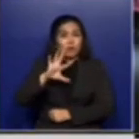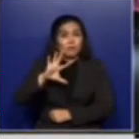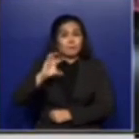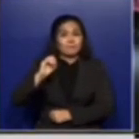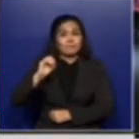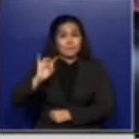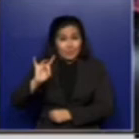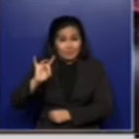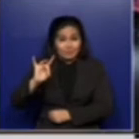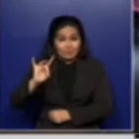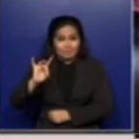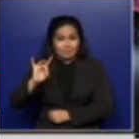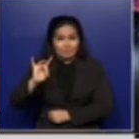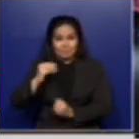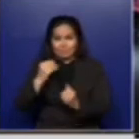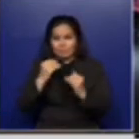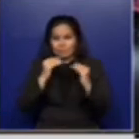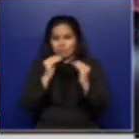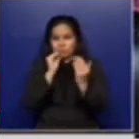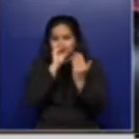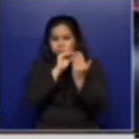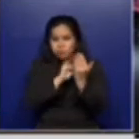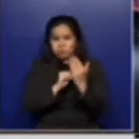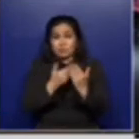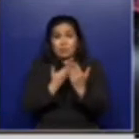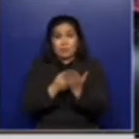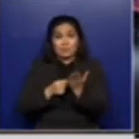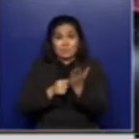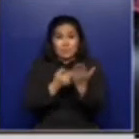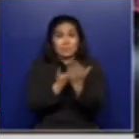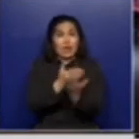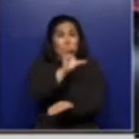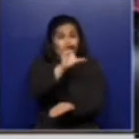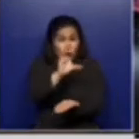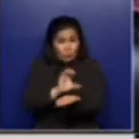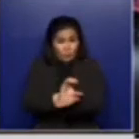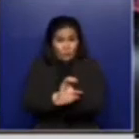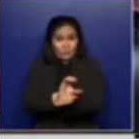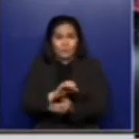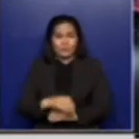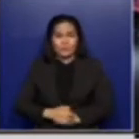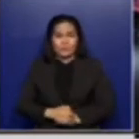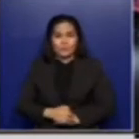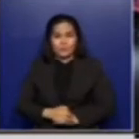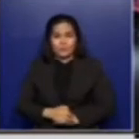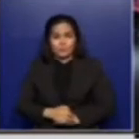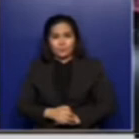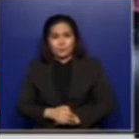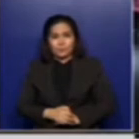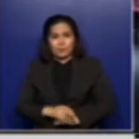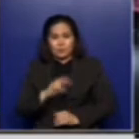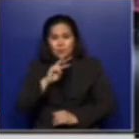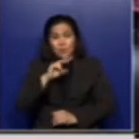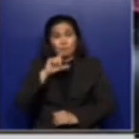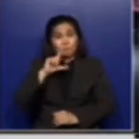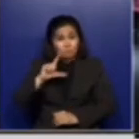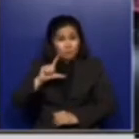2558ในปีนั้นท่านเสนองบประมาณเนี่ยปี2558เนี่ยท่านเสนองบประมาณ